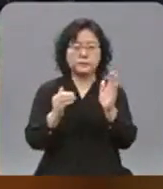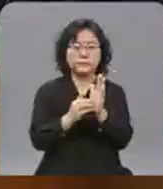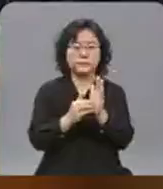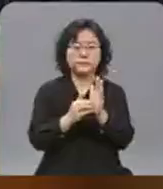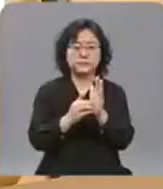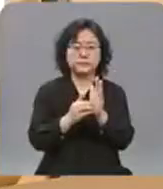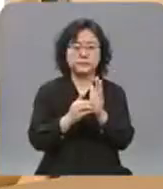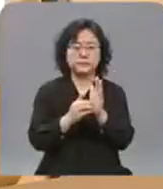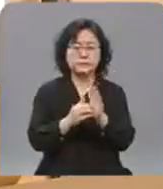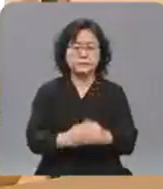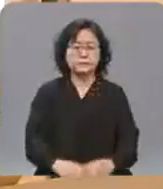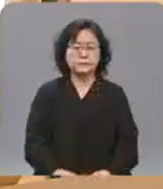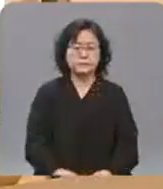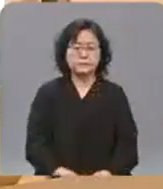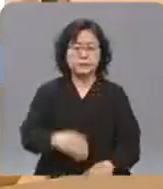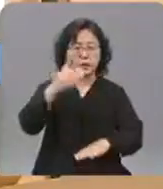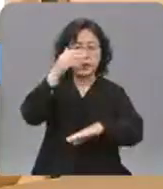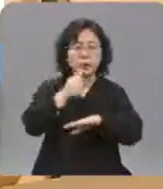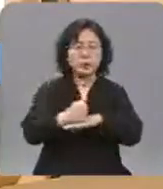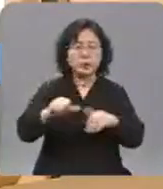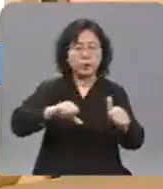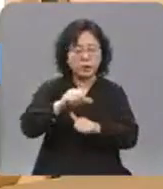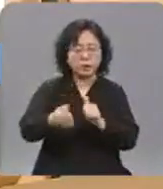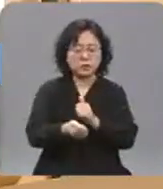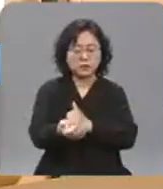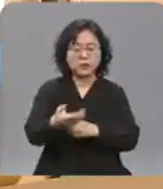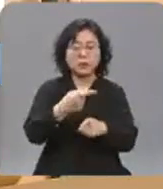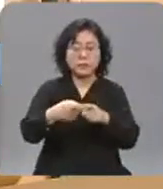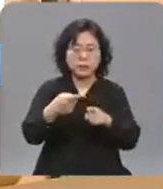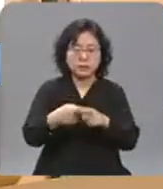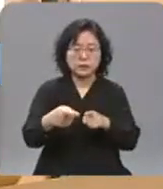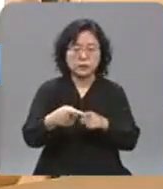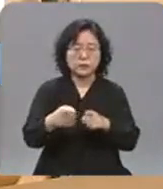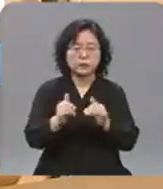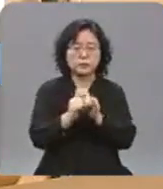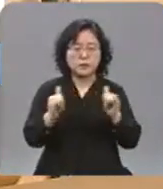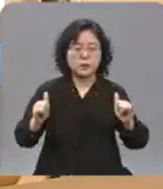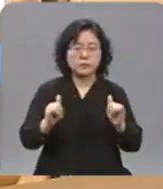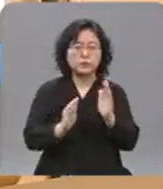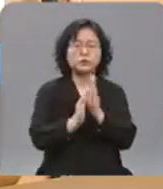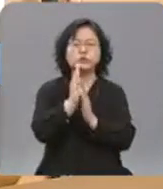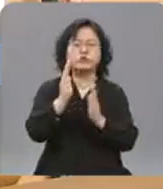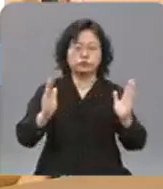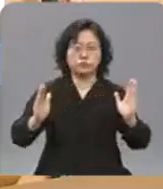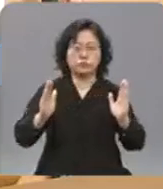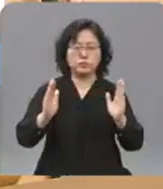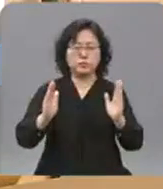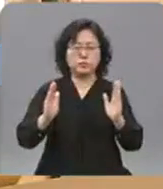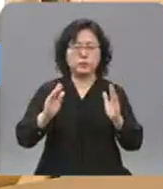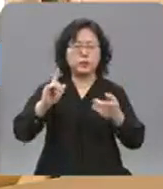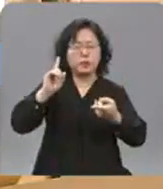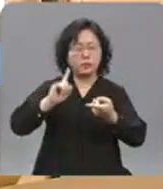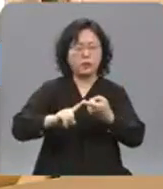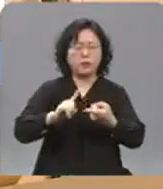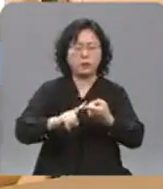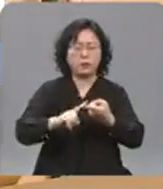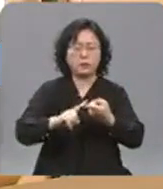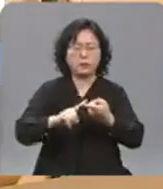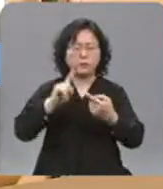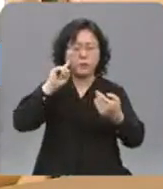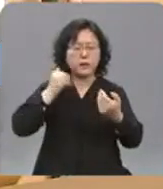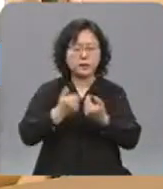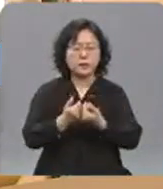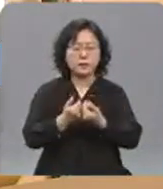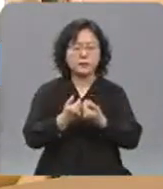맺었습니다. 결국은 환경영향평가라든가 또 주민들이 어쨌든 숲을 지켜야 된다라고 하는